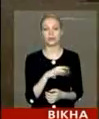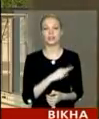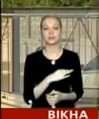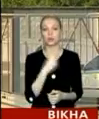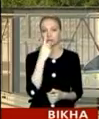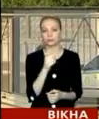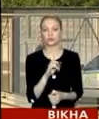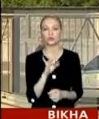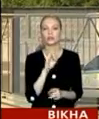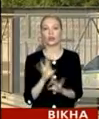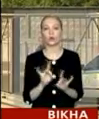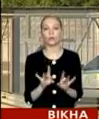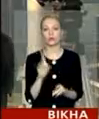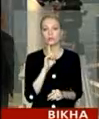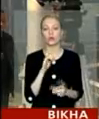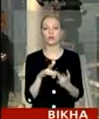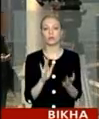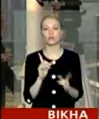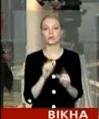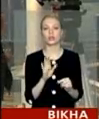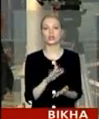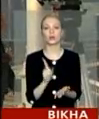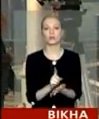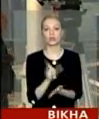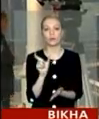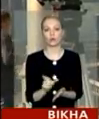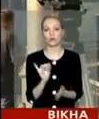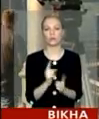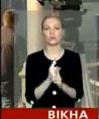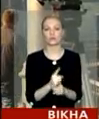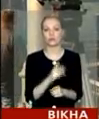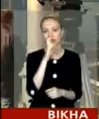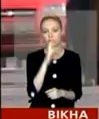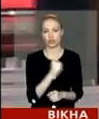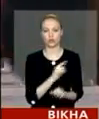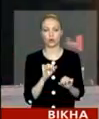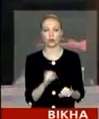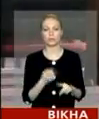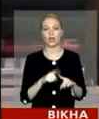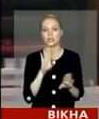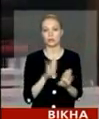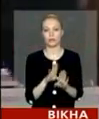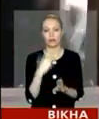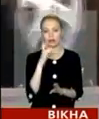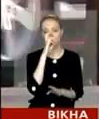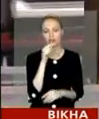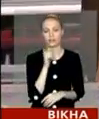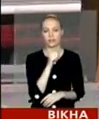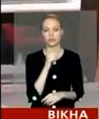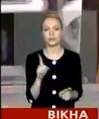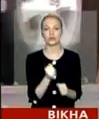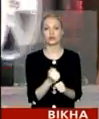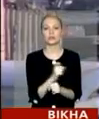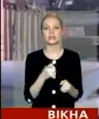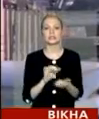повідомили, не коментуватимуть, доки мостом їздитиме посадова особа у супроводі держохорони, а це, мовляв, державна таємниця. Що робити